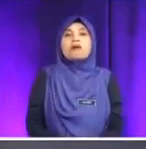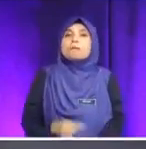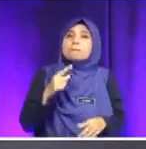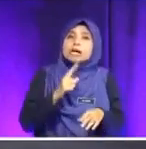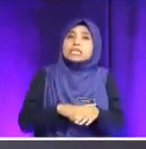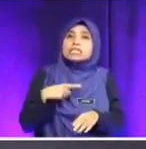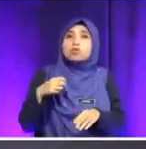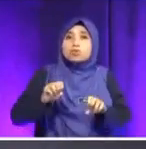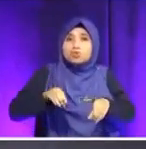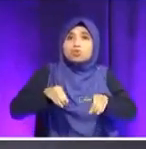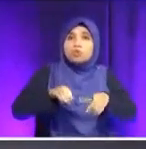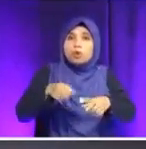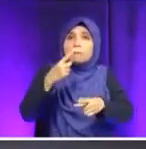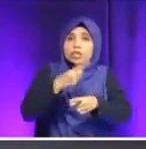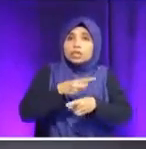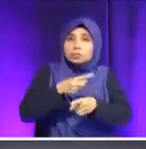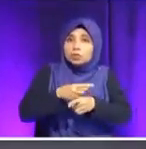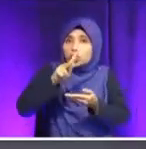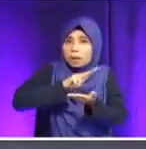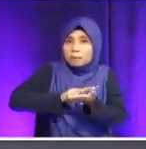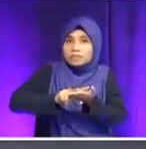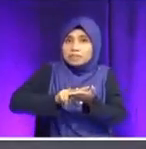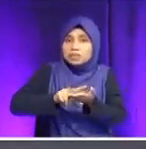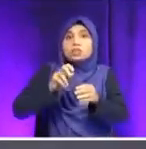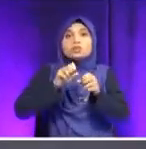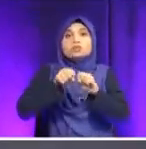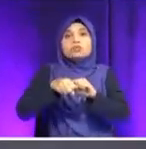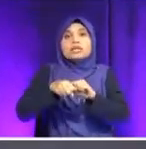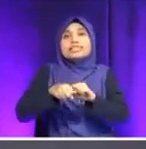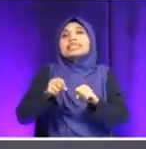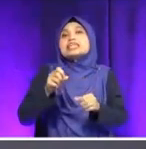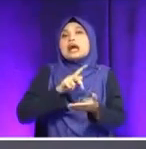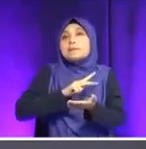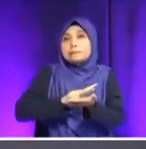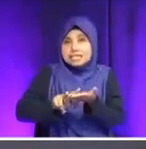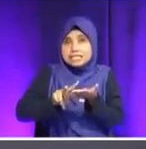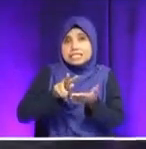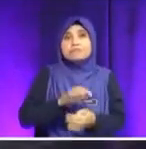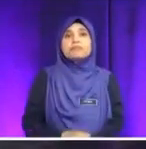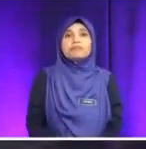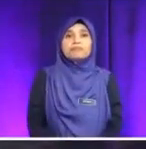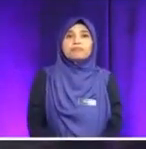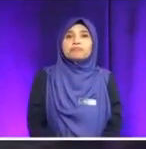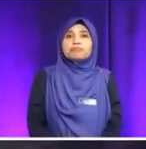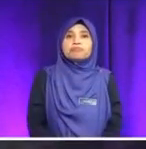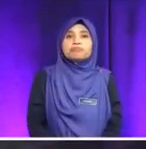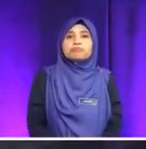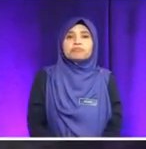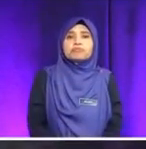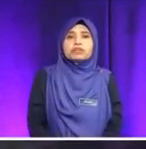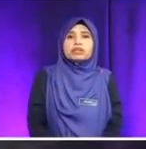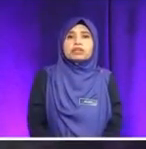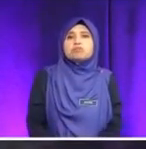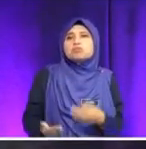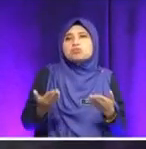menggulung pun tadi saya cakap kan, kena gulung betul-betul kemas supaya dia terletak. Okey. Okey. Baik cikgu. Jadi